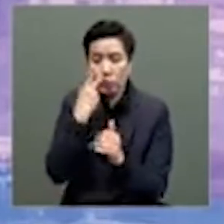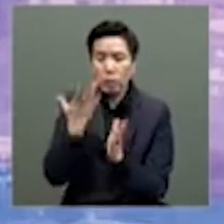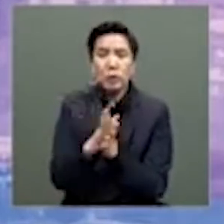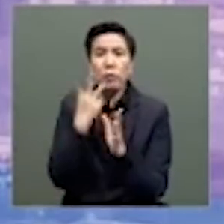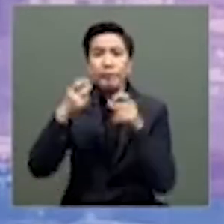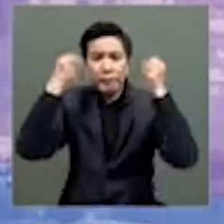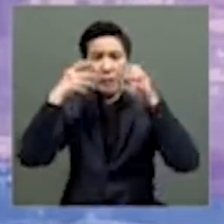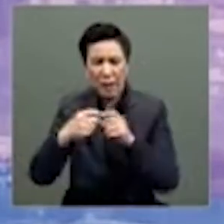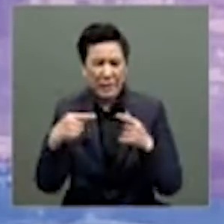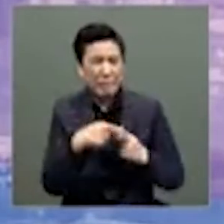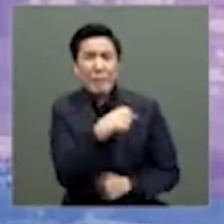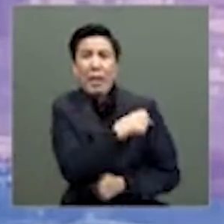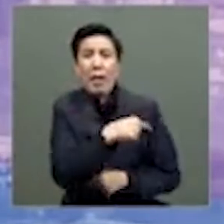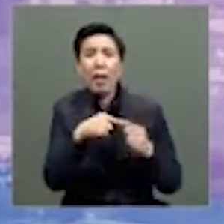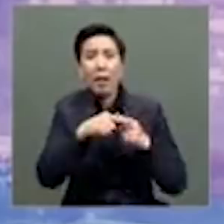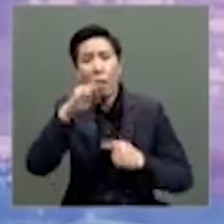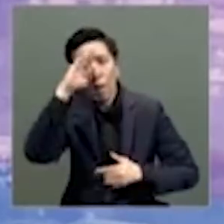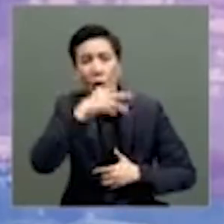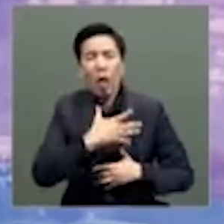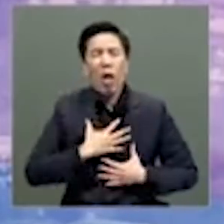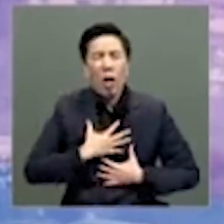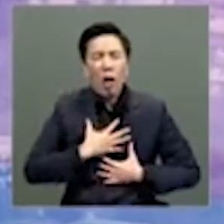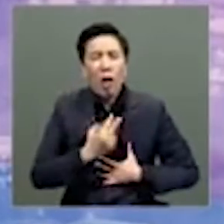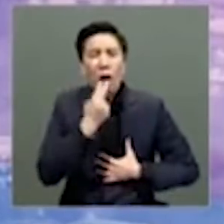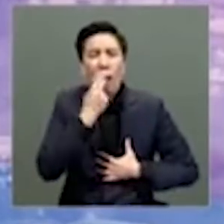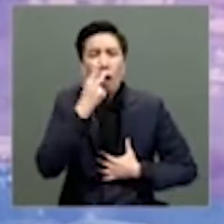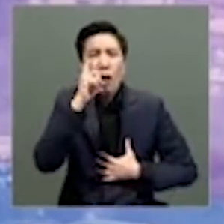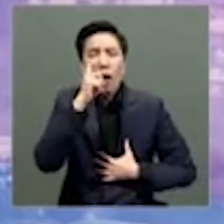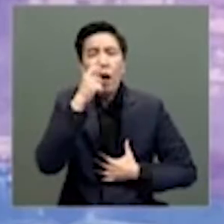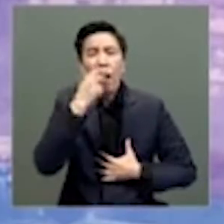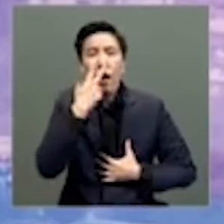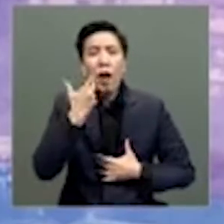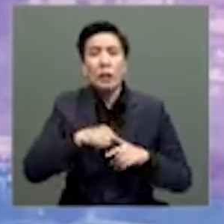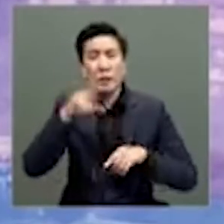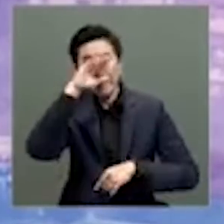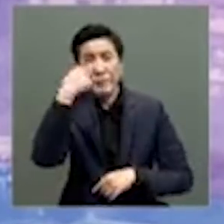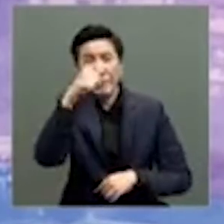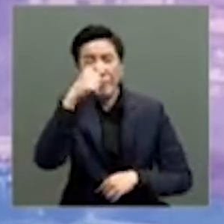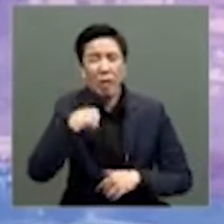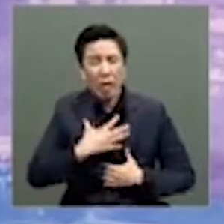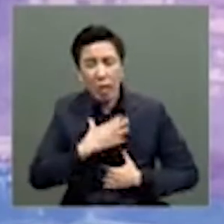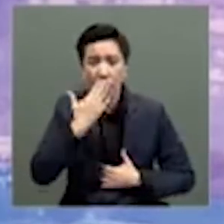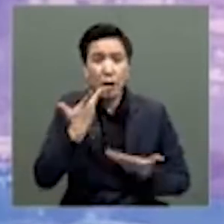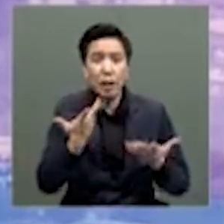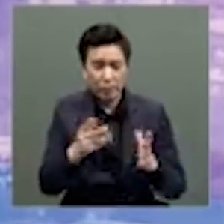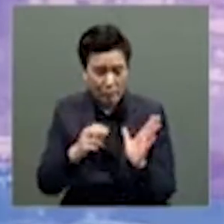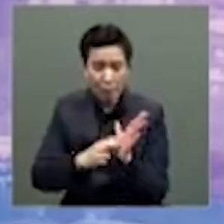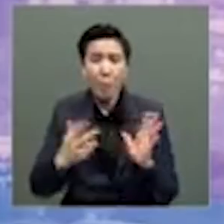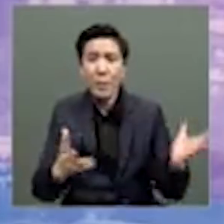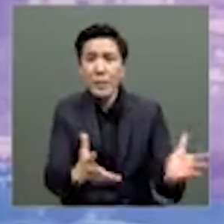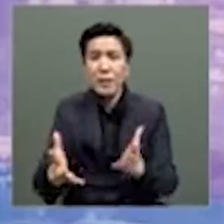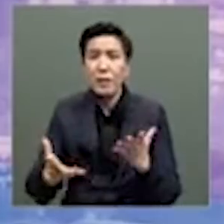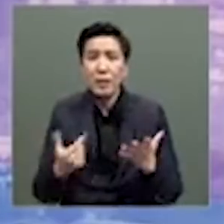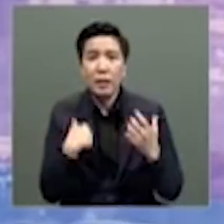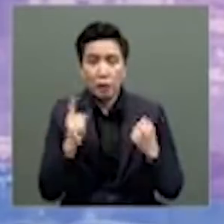ให้เขาดูเจ็บกระทันหันป่วยกระทันหันแน่นหน้าอกหายใจไม่ออกตอน5ทุ่มมันไม่มีใบรับรองที่ไหนแล้ว